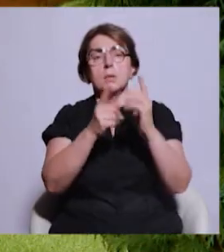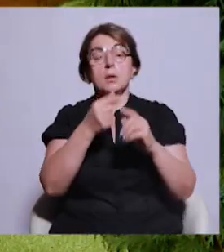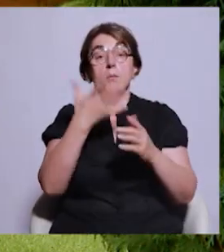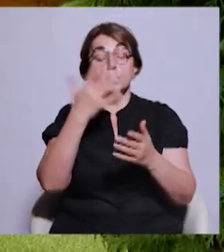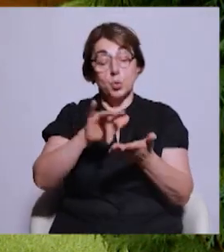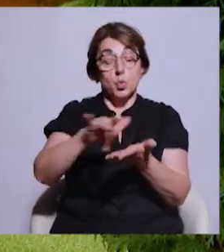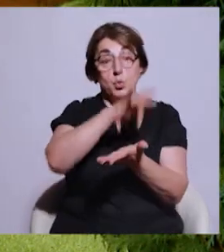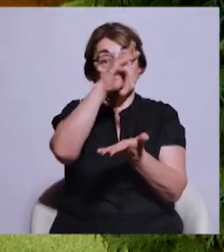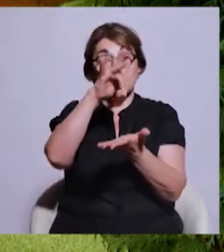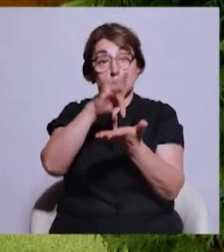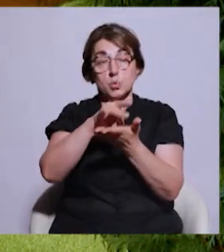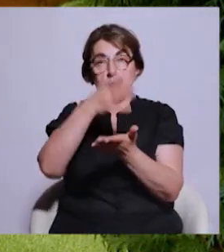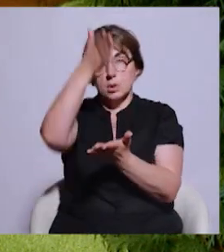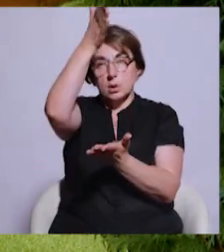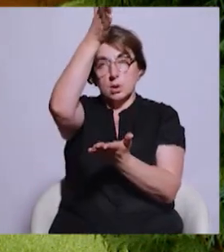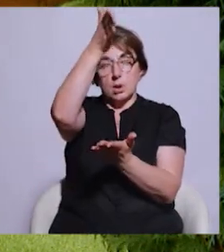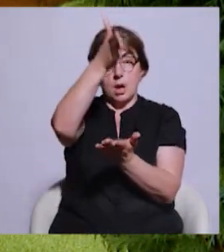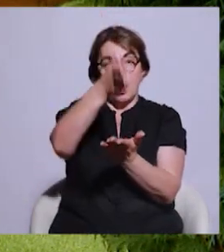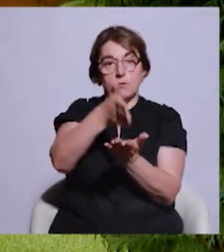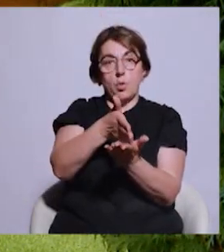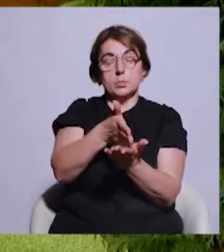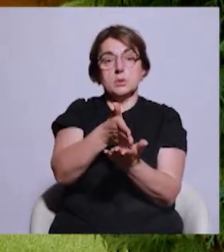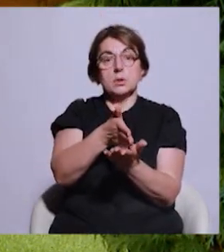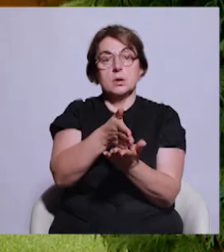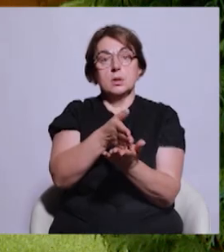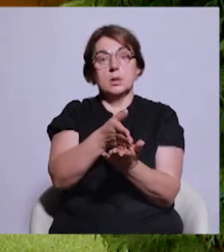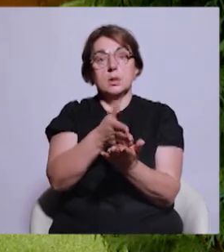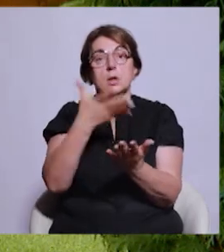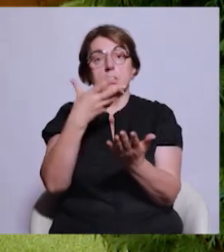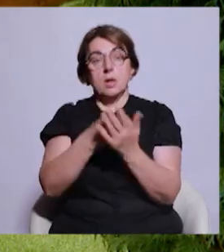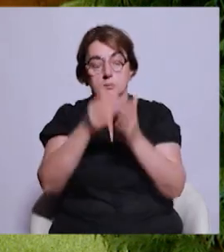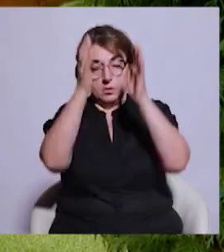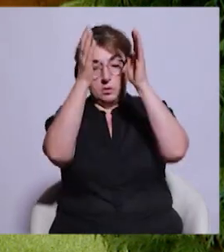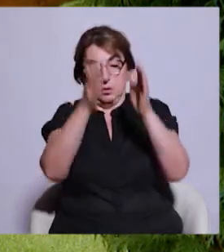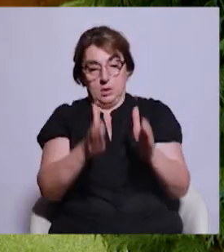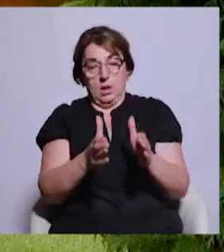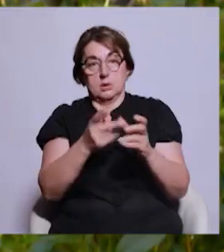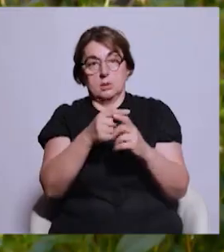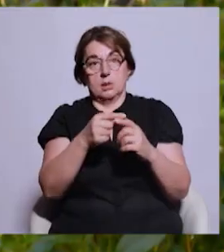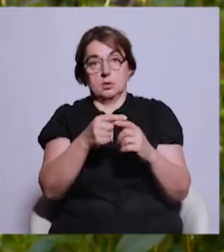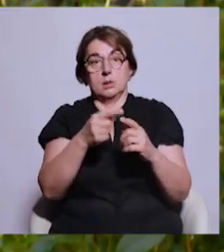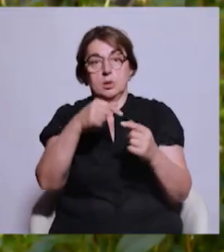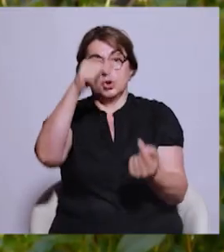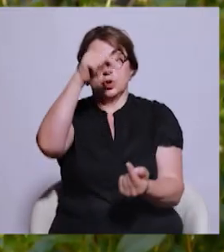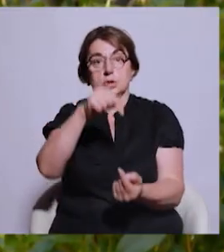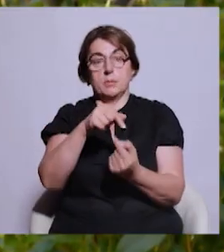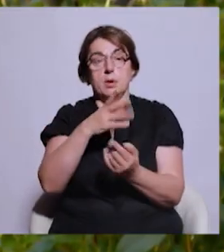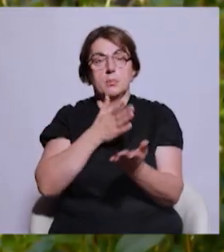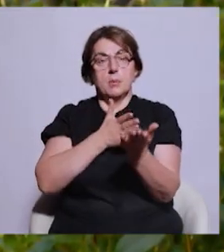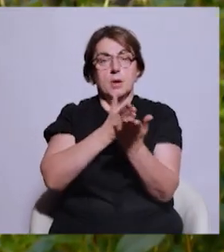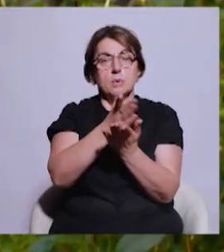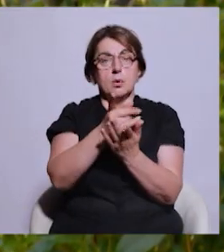რომ მას თუ შუაზე თვალით გავყოფთ, ჩვენი თვალით, თანი თავისი ტანისა და სხეულის